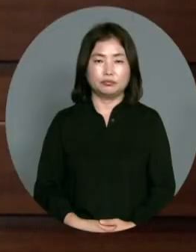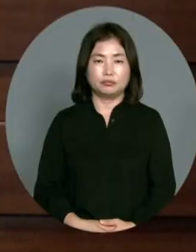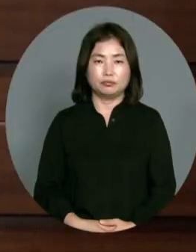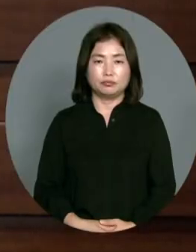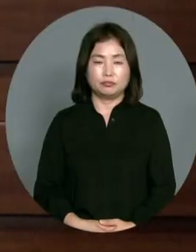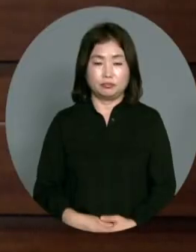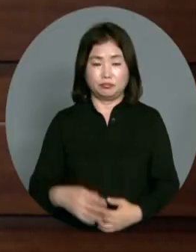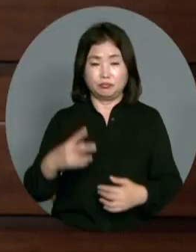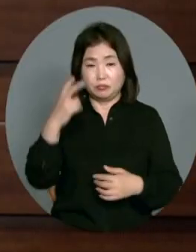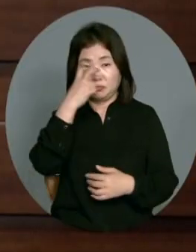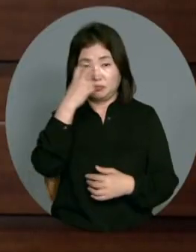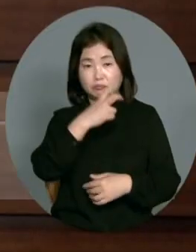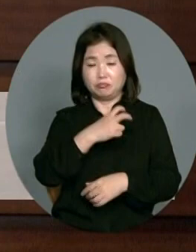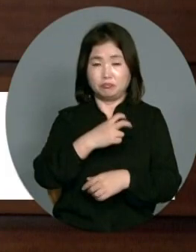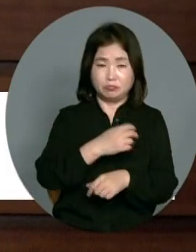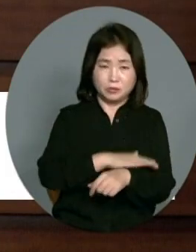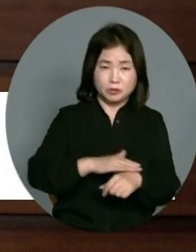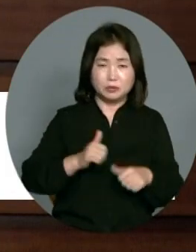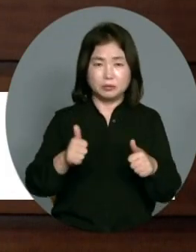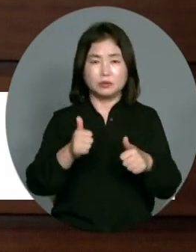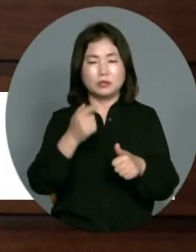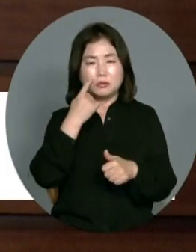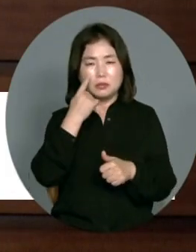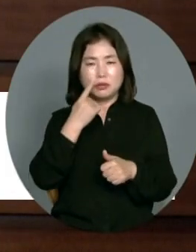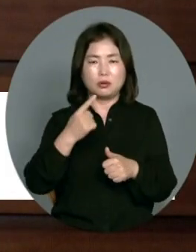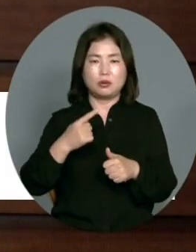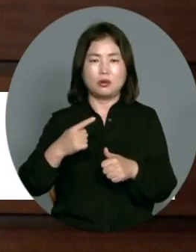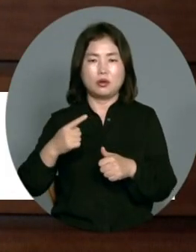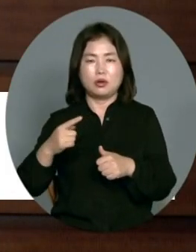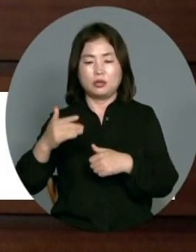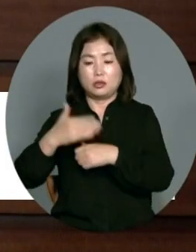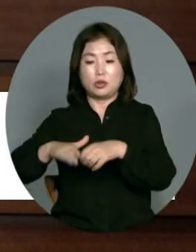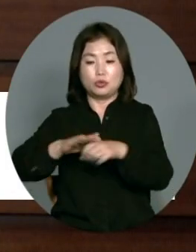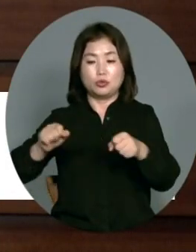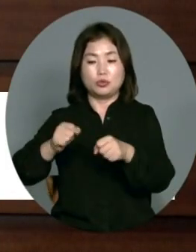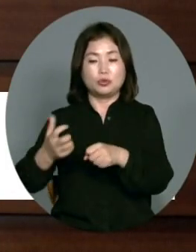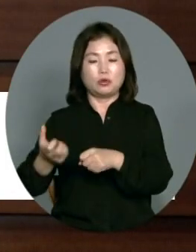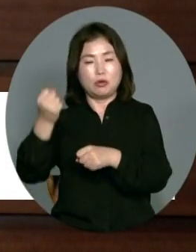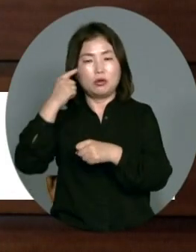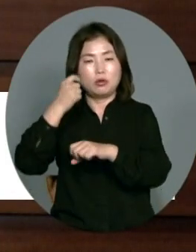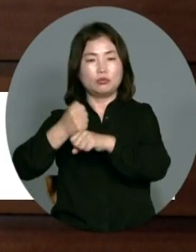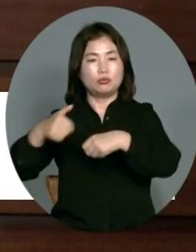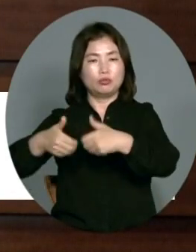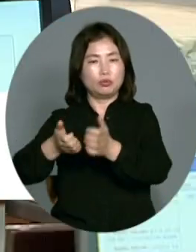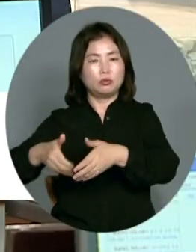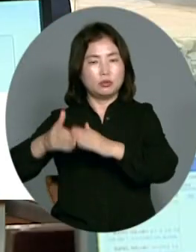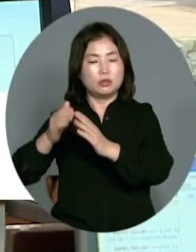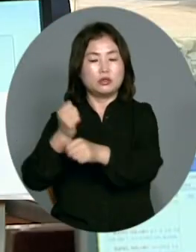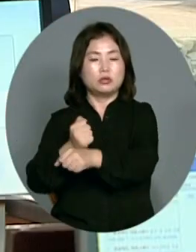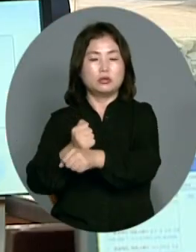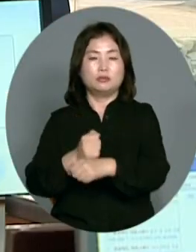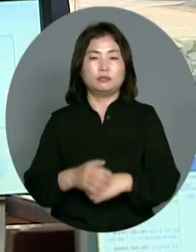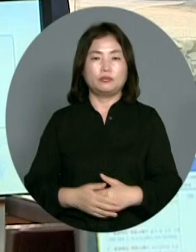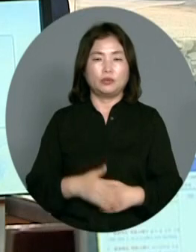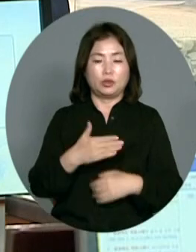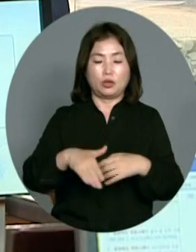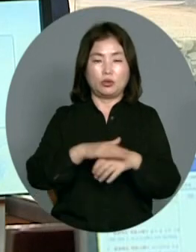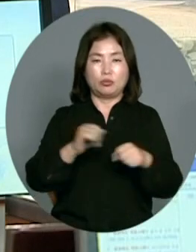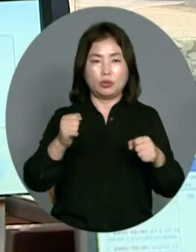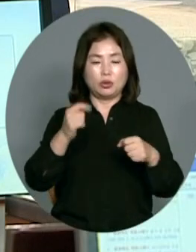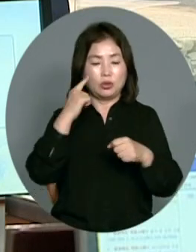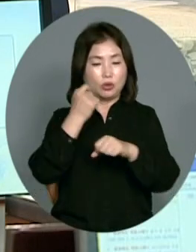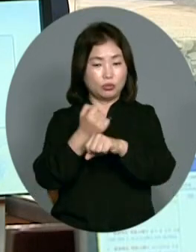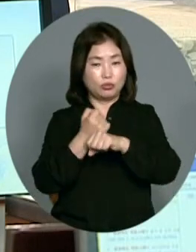적극 검토해서 우리 자체적으로 연구원을 갖는 것을 해보겠다는 말씀을 드리겠어 대구경북